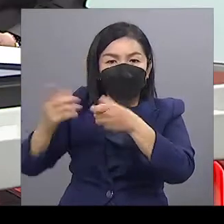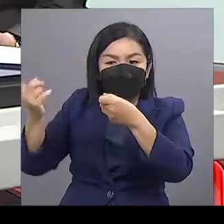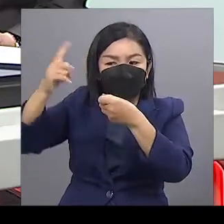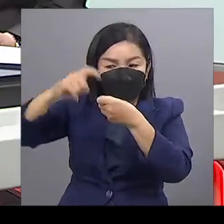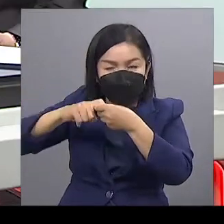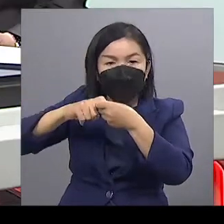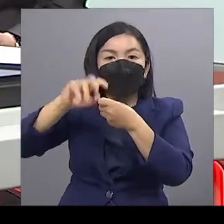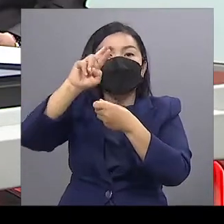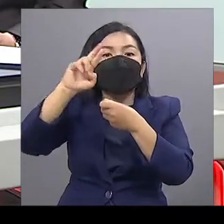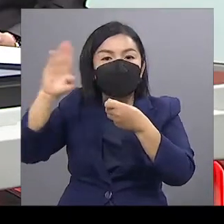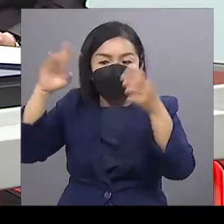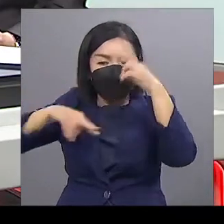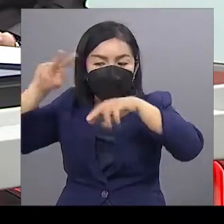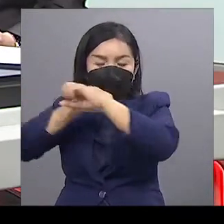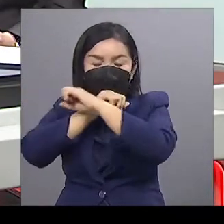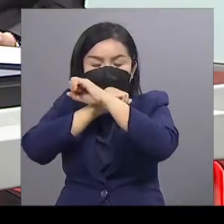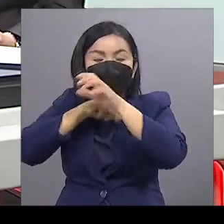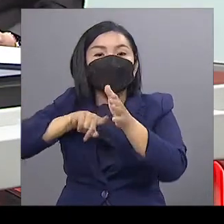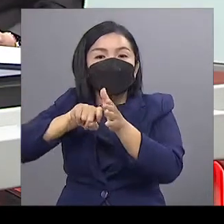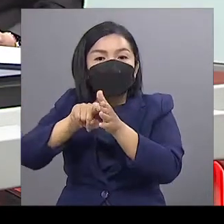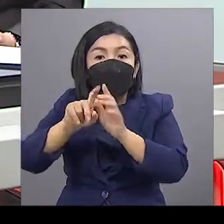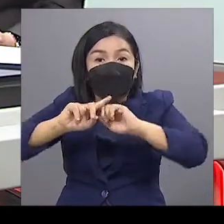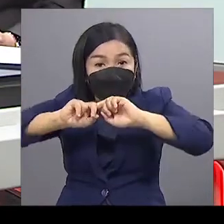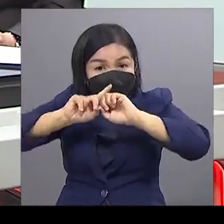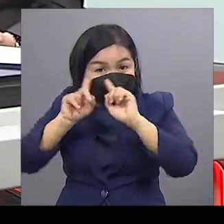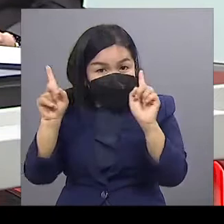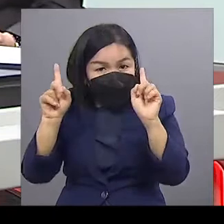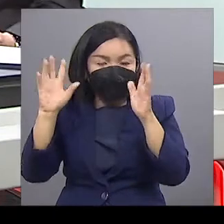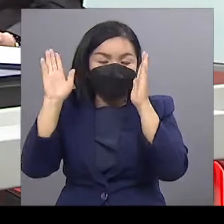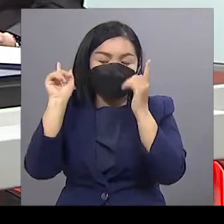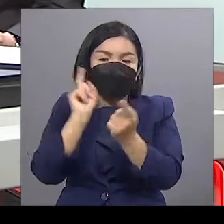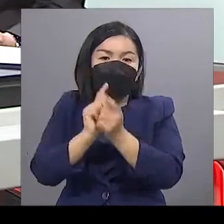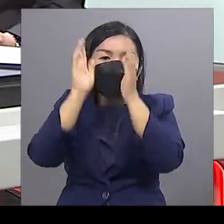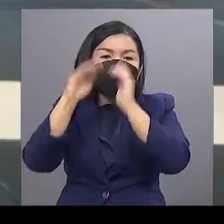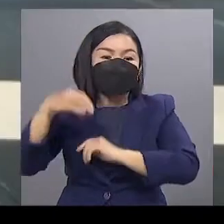โรคแต่ก็ยังคงพบคนที่ฝ่าฝืนจนทำให้เกิดการระบาดค่ะ